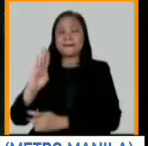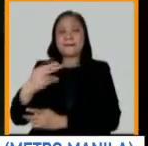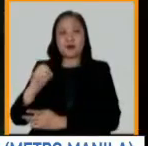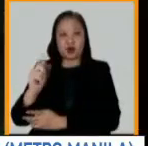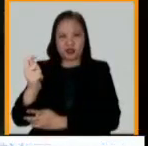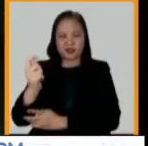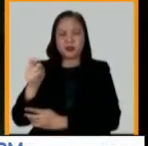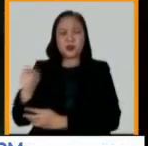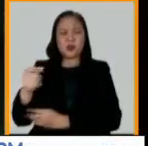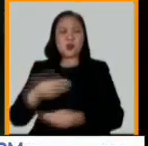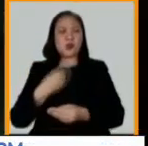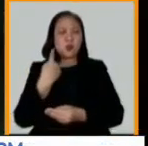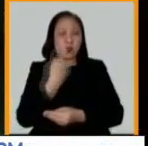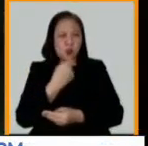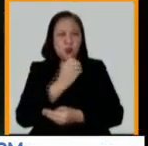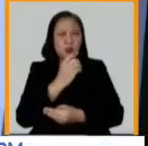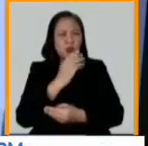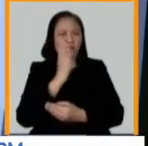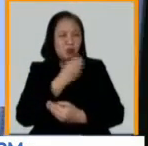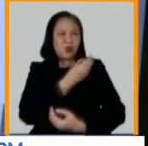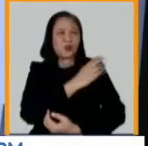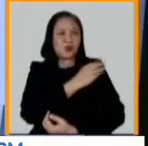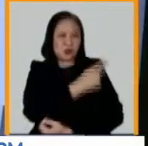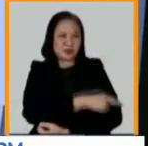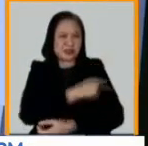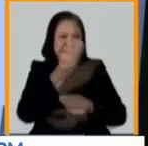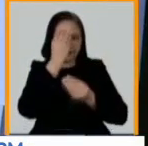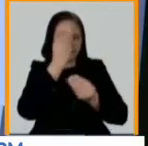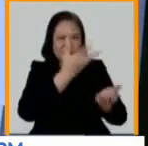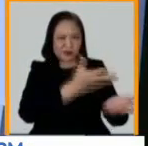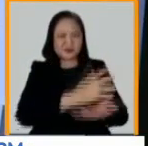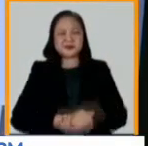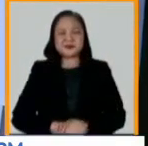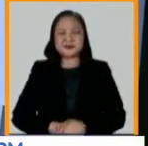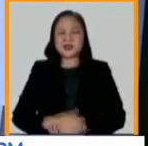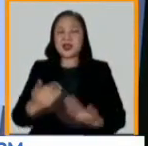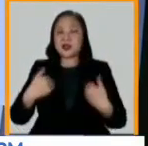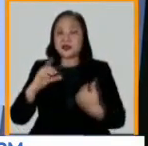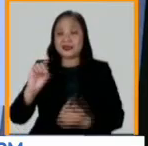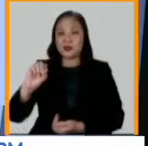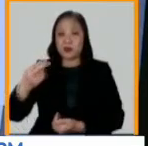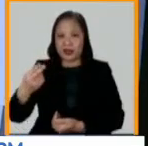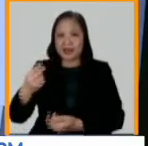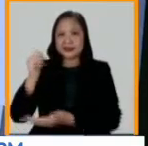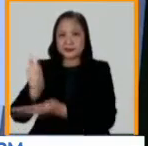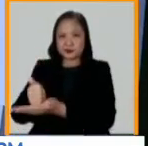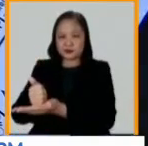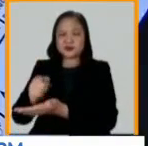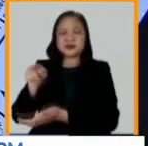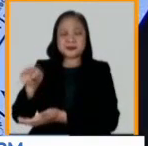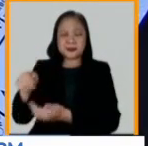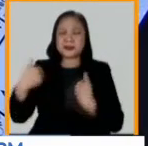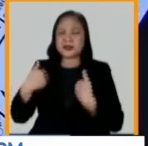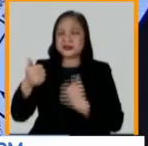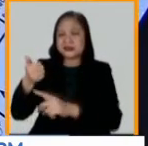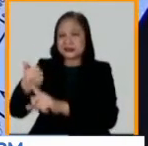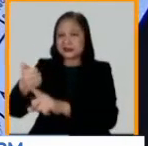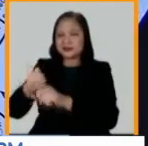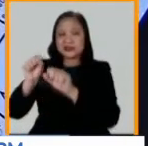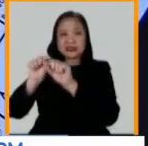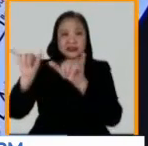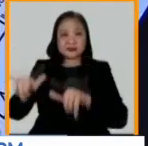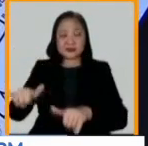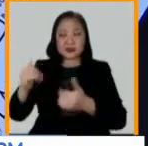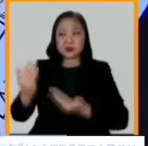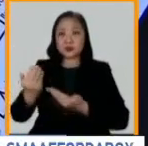at telemedicine providers naman na accredited ng DOH ay dapat magpatupad ng kanilang sariling sistema sa pagre-report. Ang mga ginamit